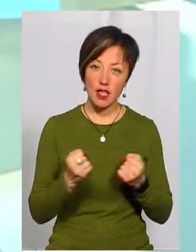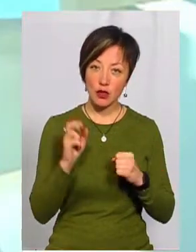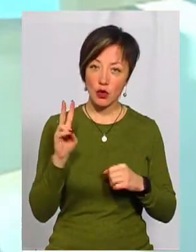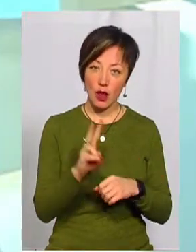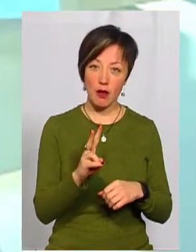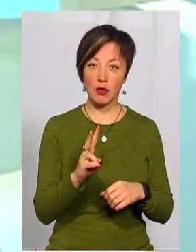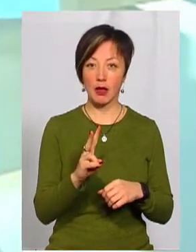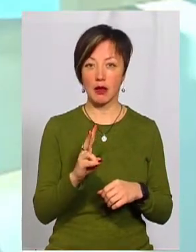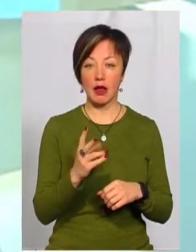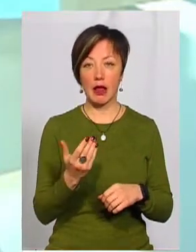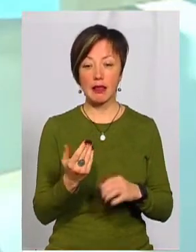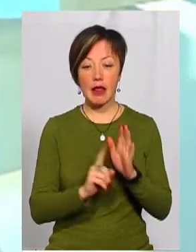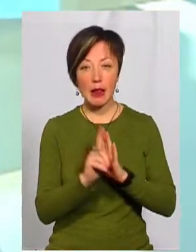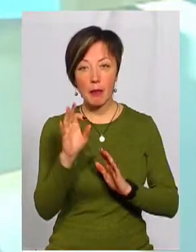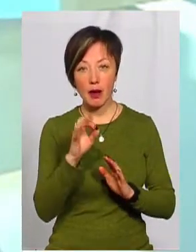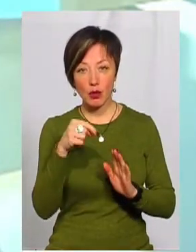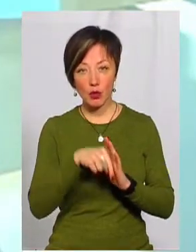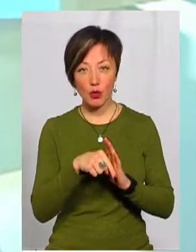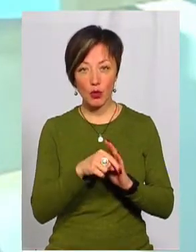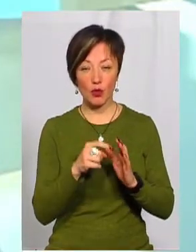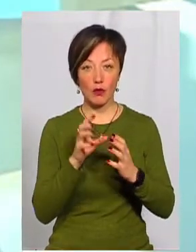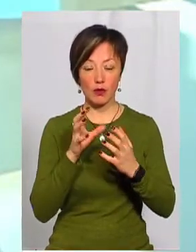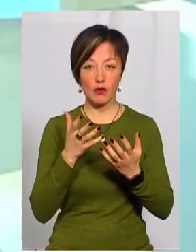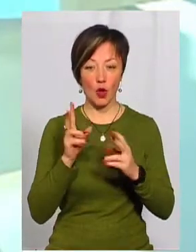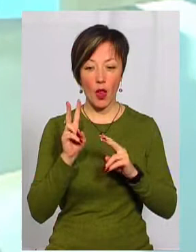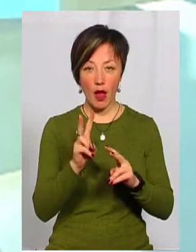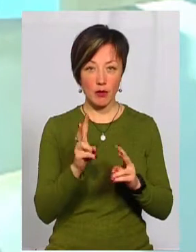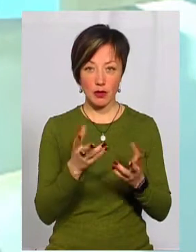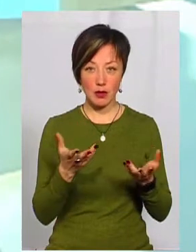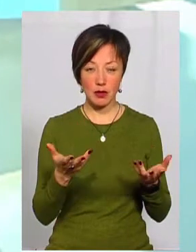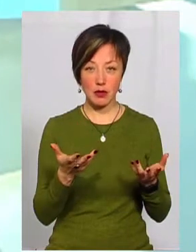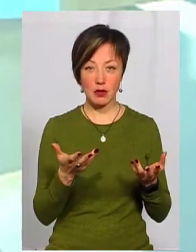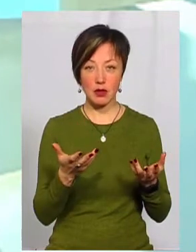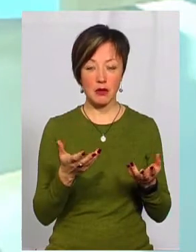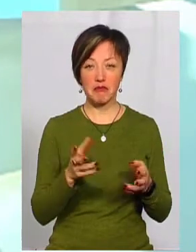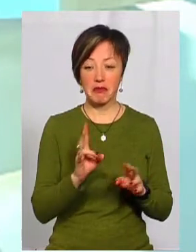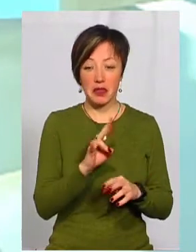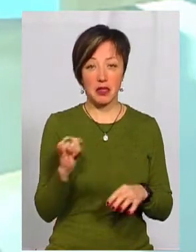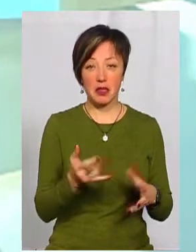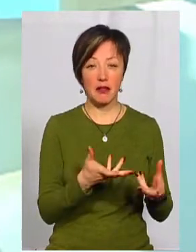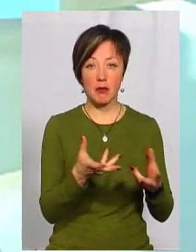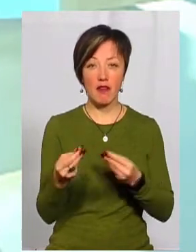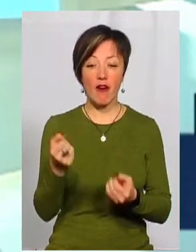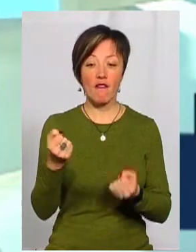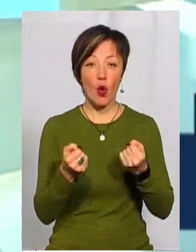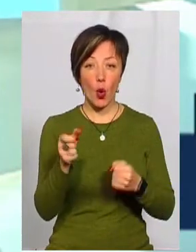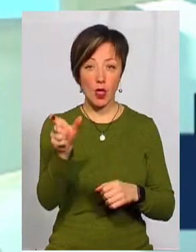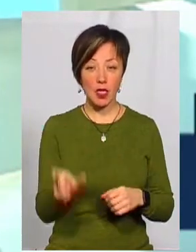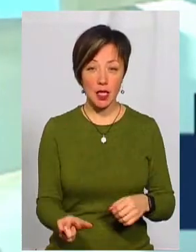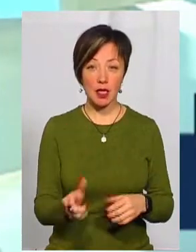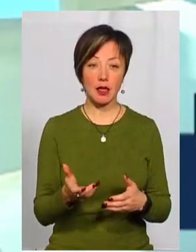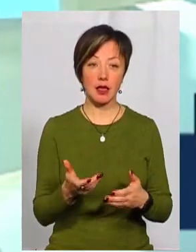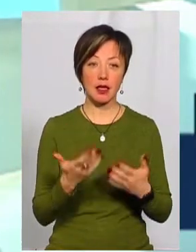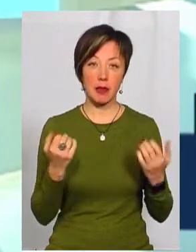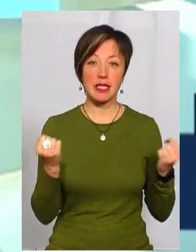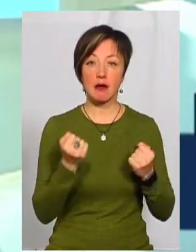Ні. Ви знаєте, на притчу ні на що воно не впливає. Тобто водій собі повністю, я маю